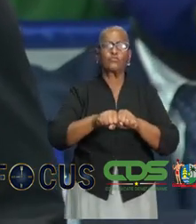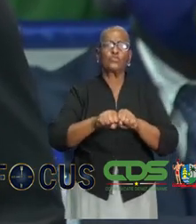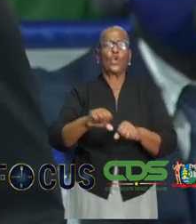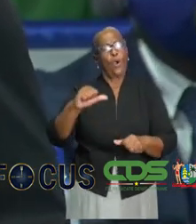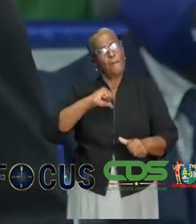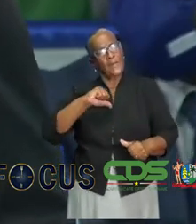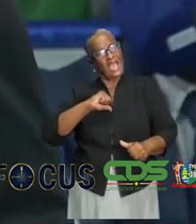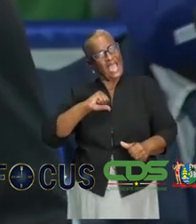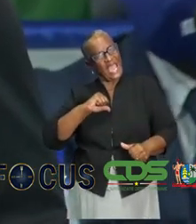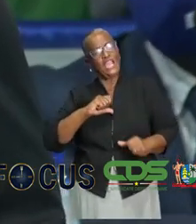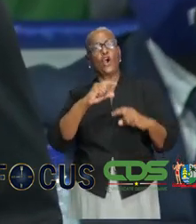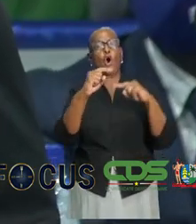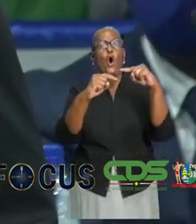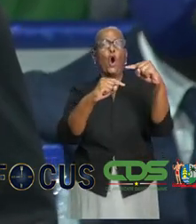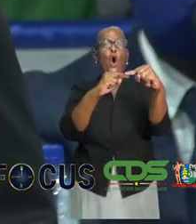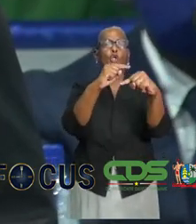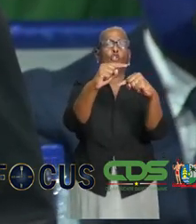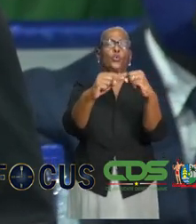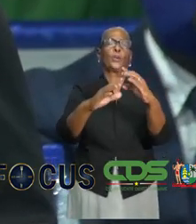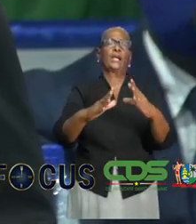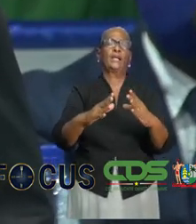eigen ontwikkeling.